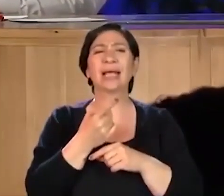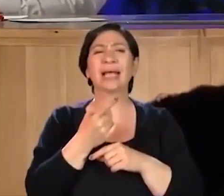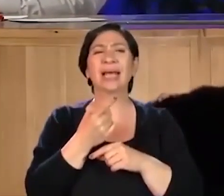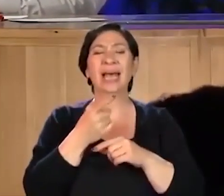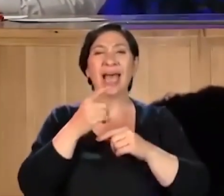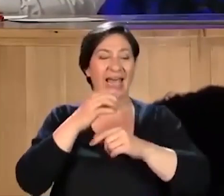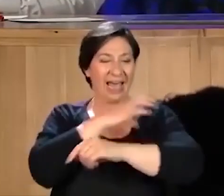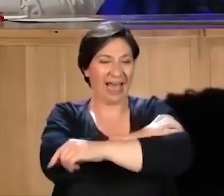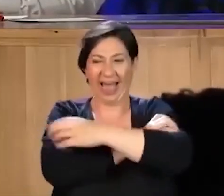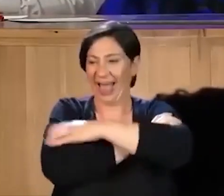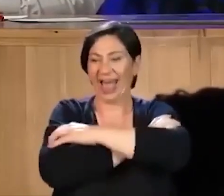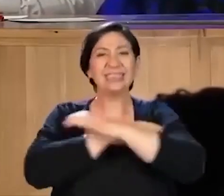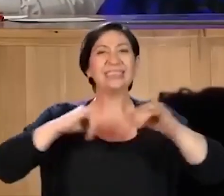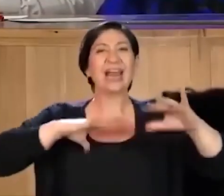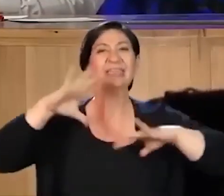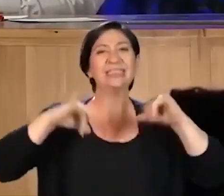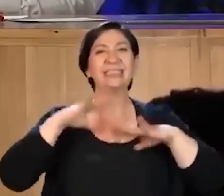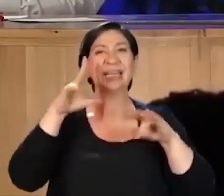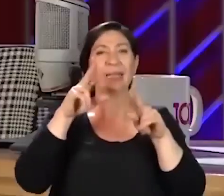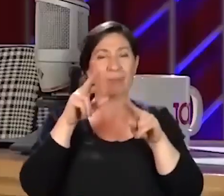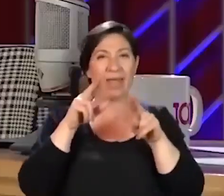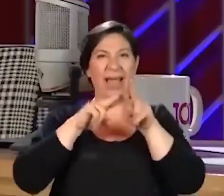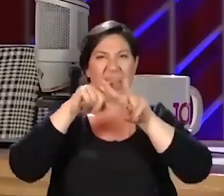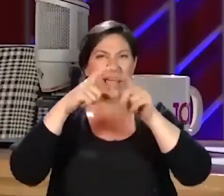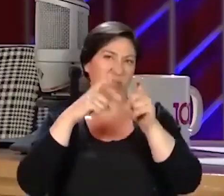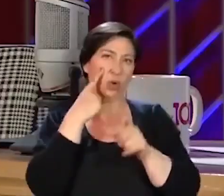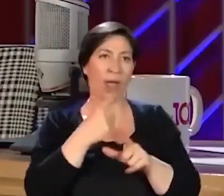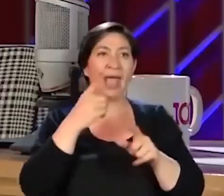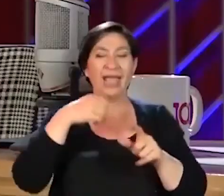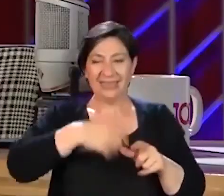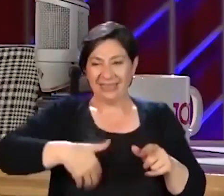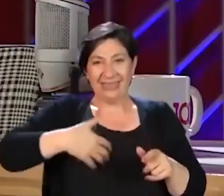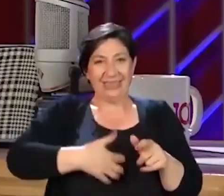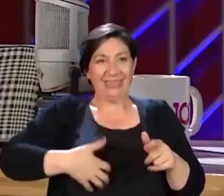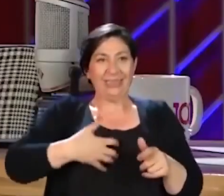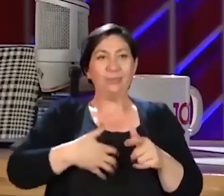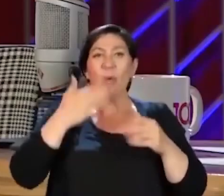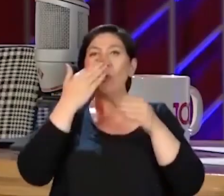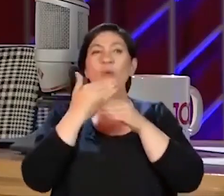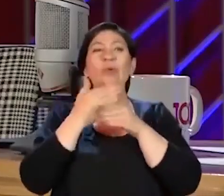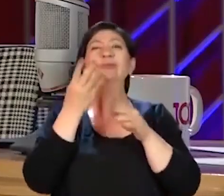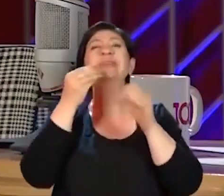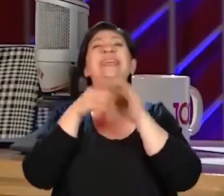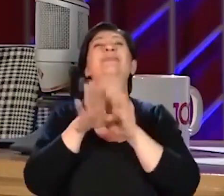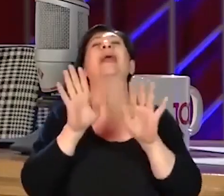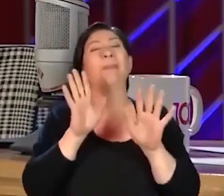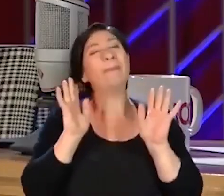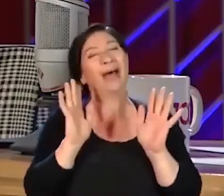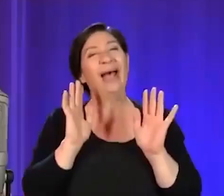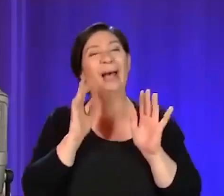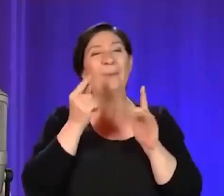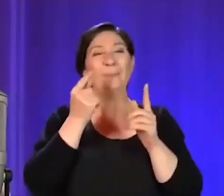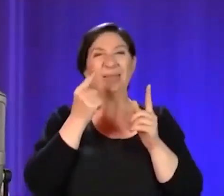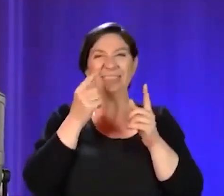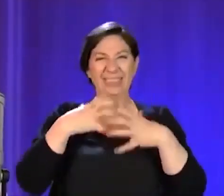kas rahatsızlığı gibi bir şey aslında. Hı. O da biraz sindirim sistemiyle de alakalı. Çok da bu konulara girmeyeyim ama